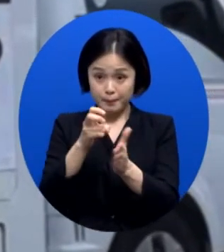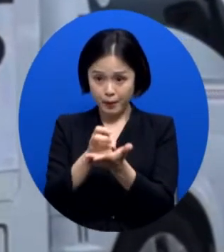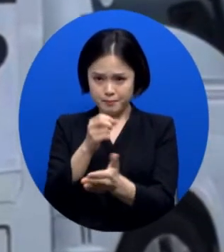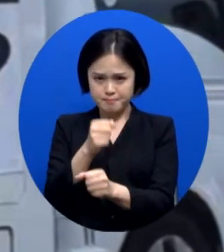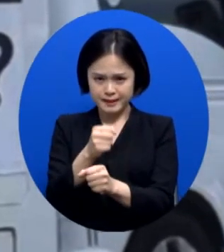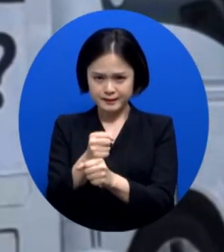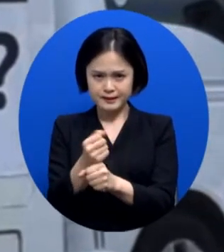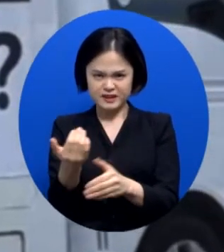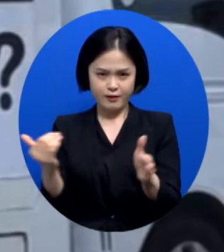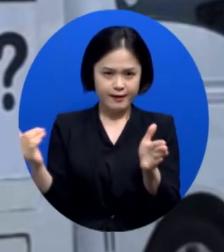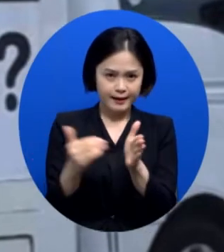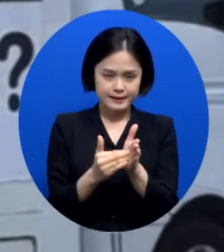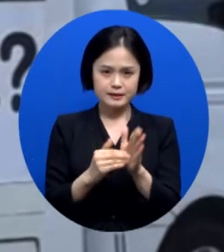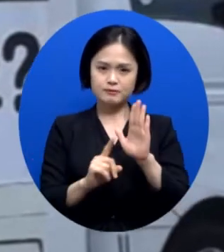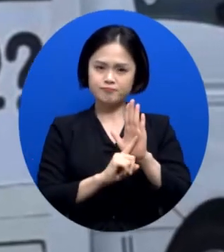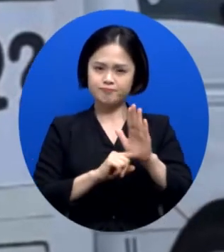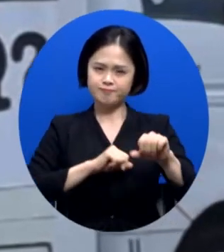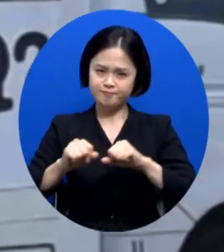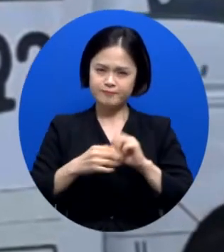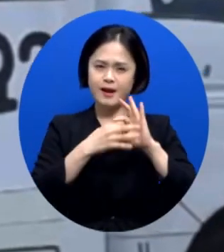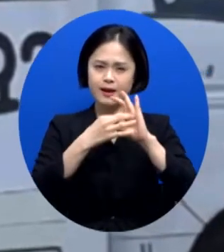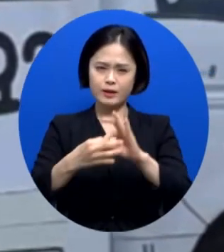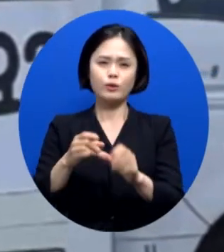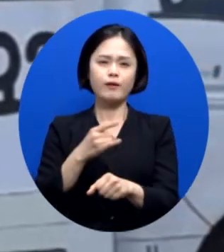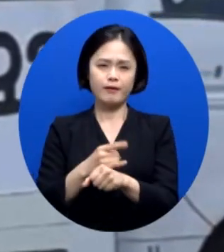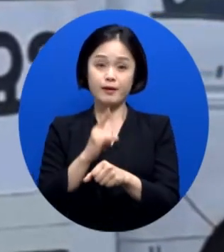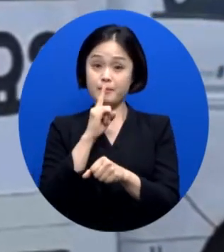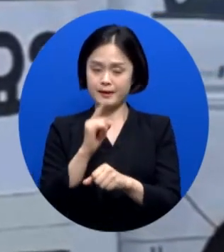차량 운행을 멈추지 않을 것이라고 덧붙였습니다